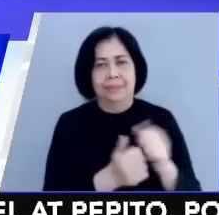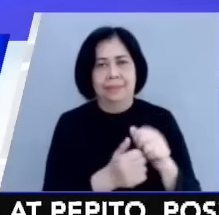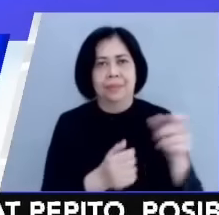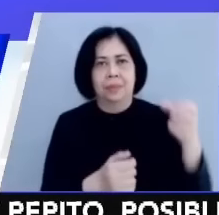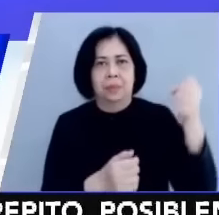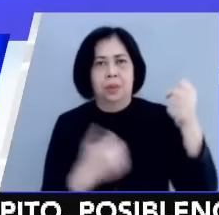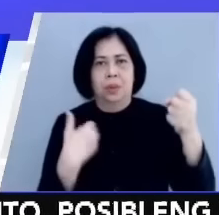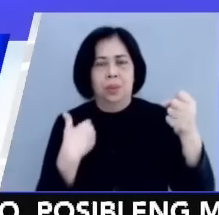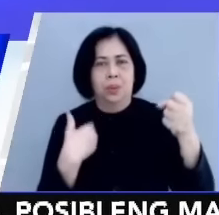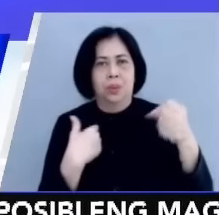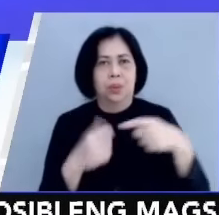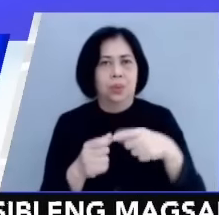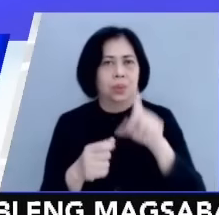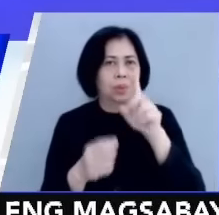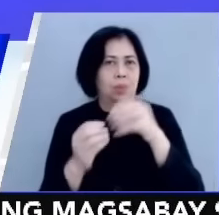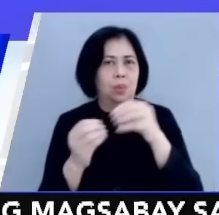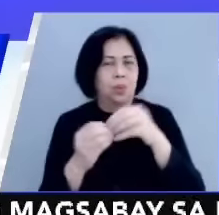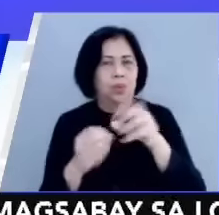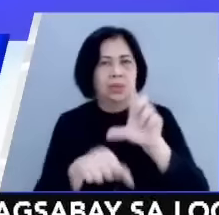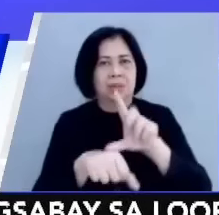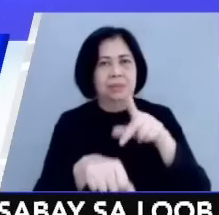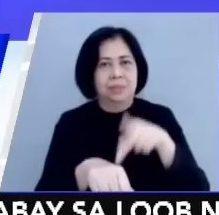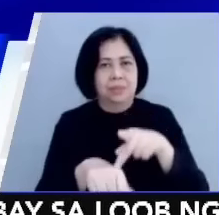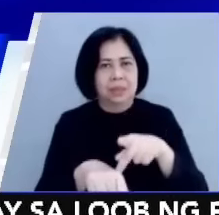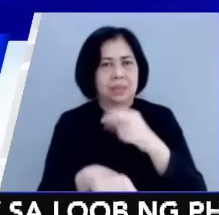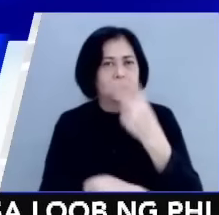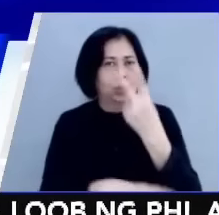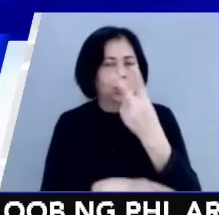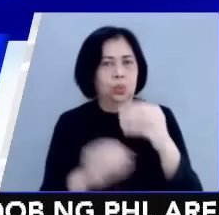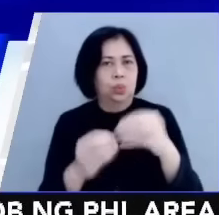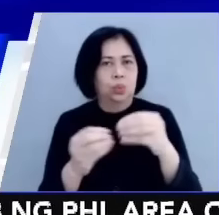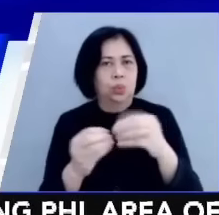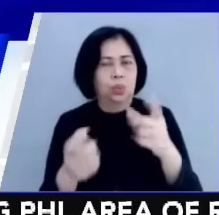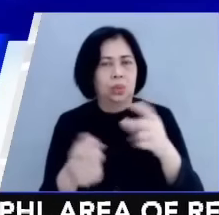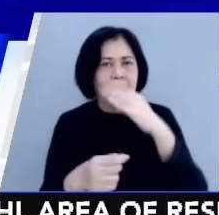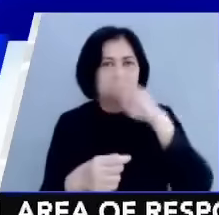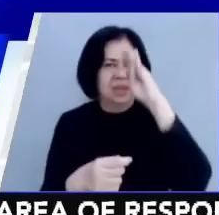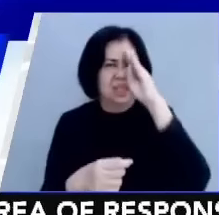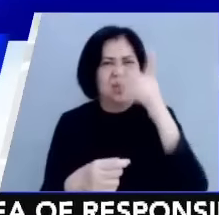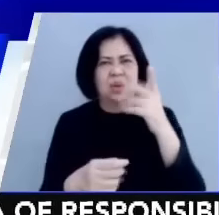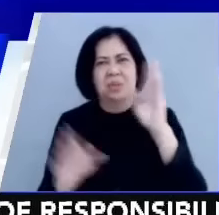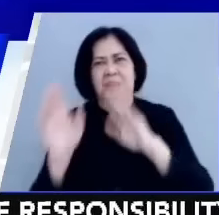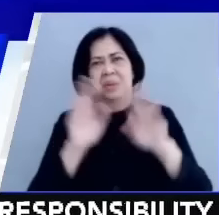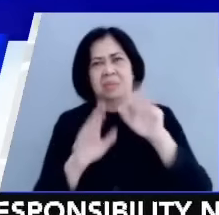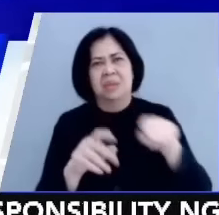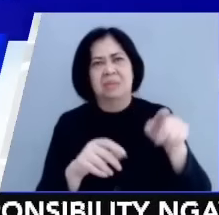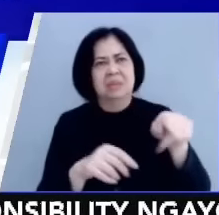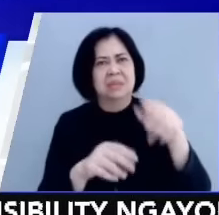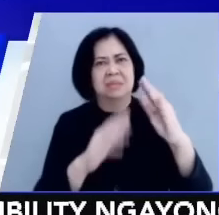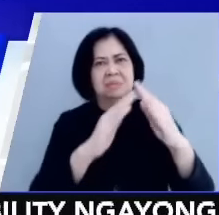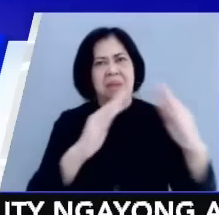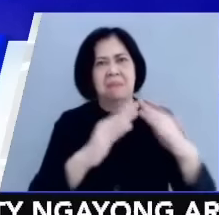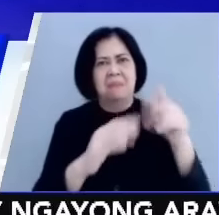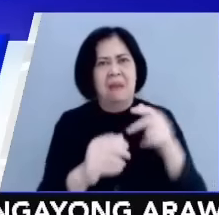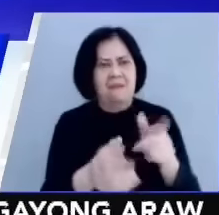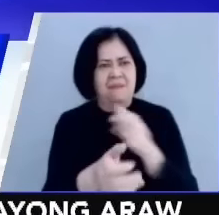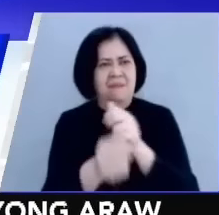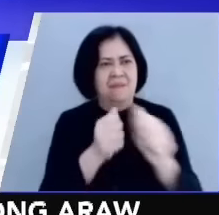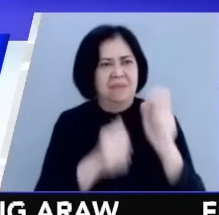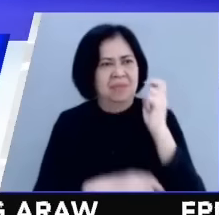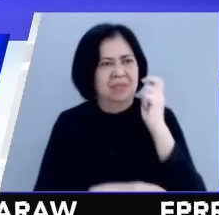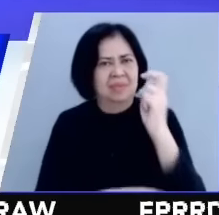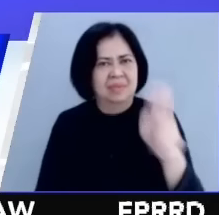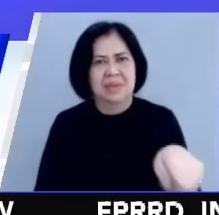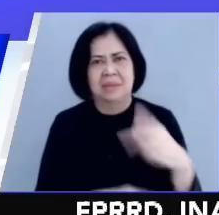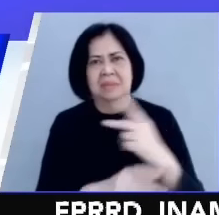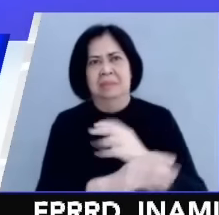pang istasyon sa Las Piñas at dalawa sa mismong Cavite dahil sa issue sa right-of-way o lupang dadaanan ng train system. 3 to 4 years